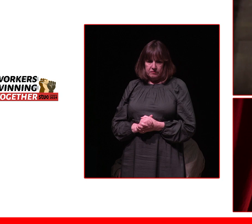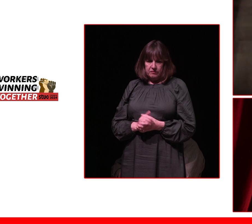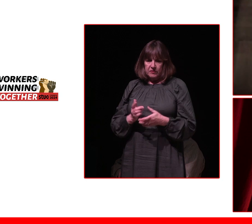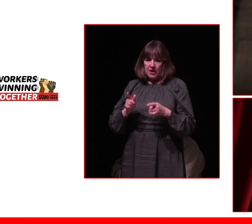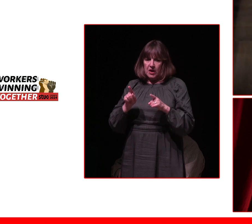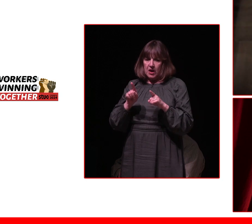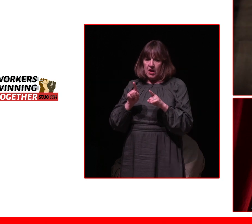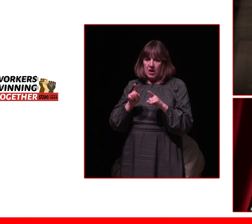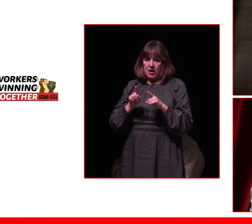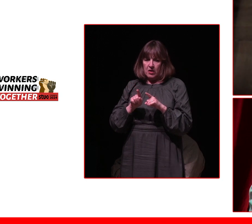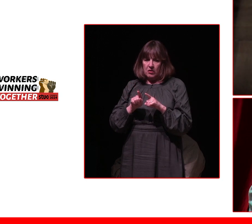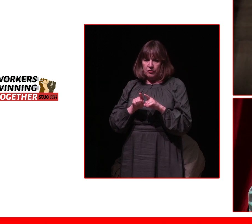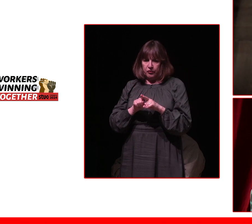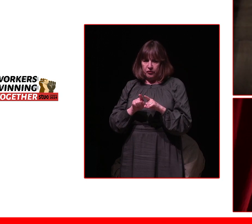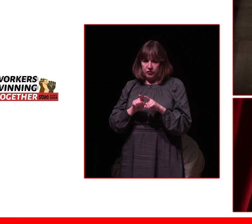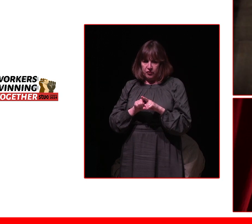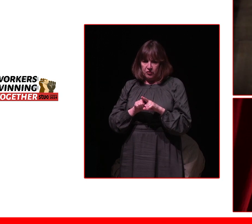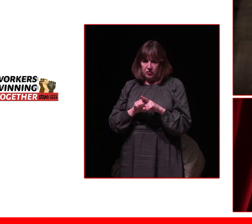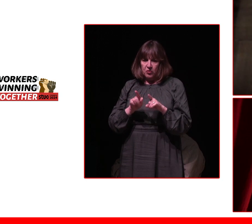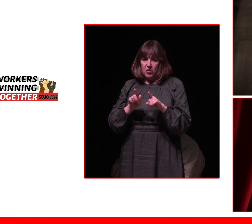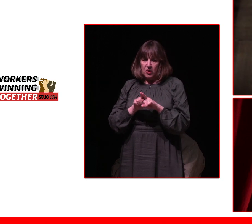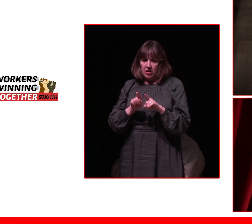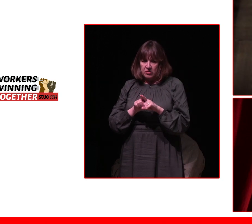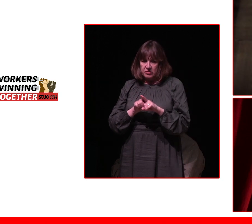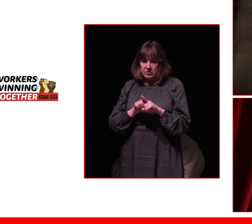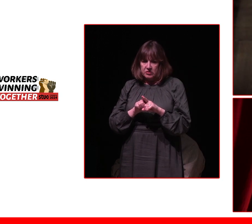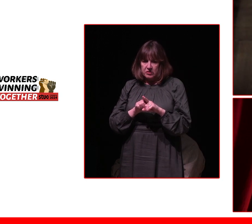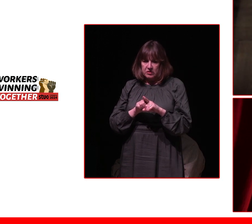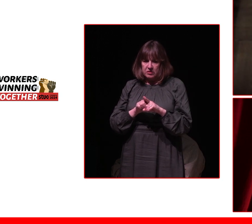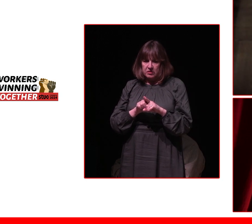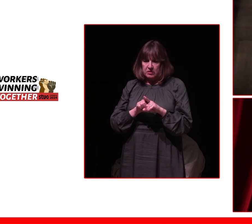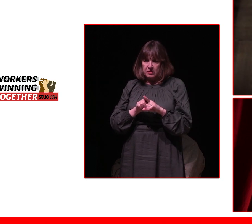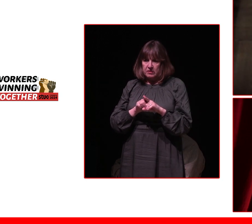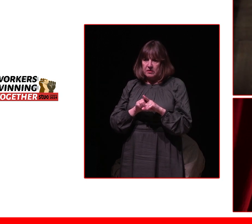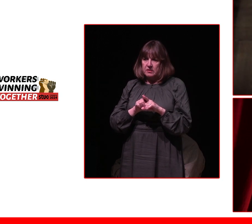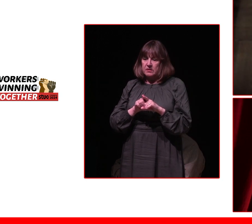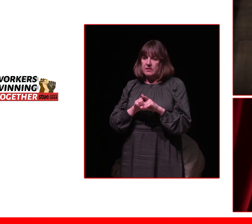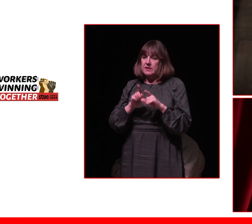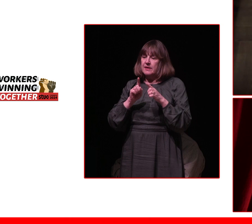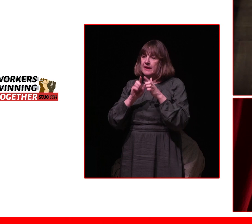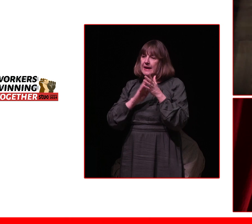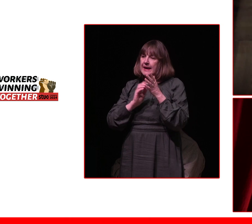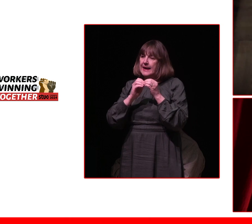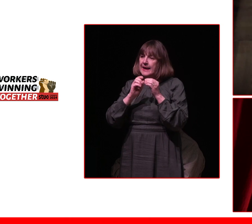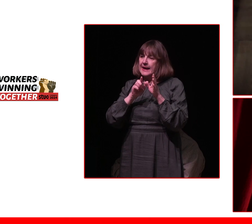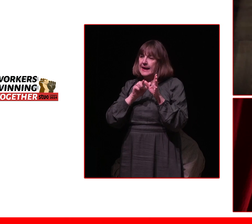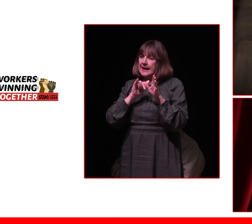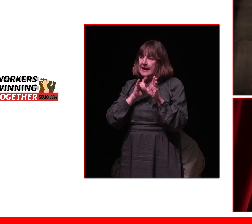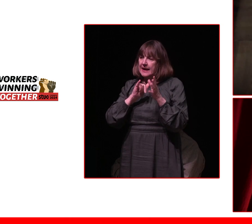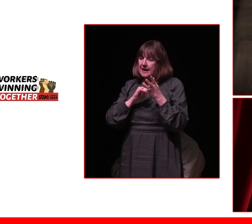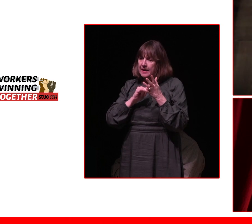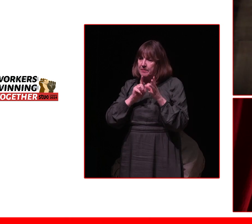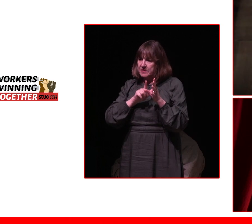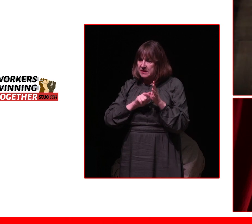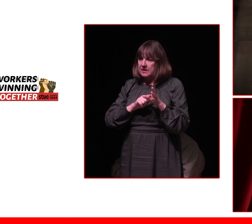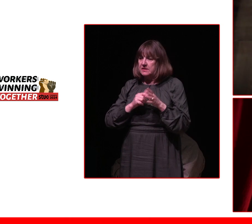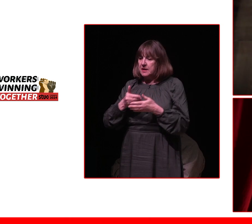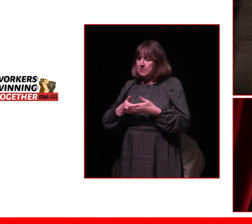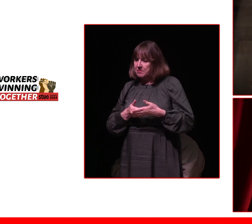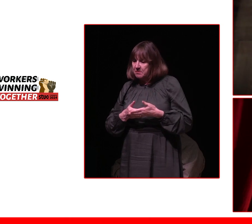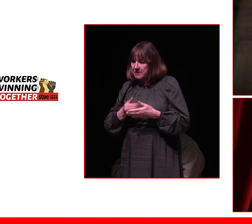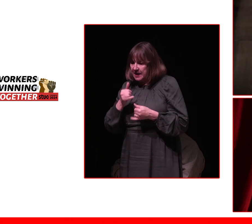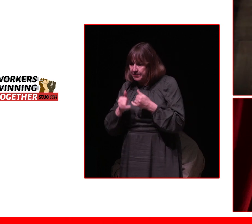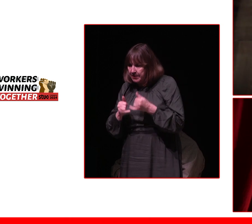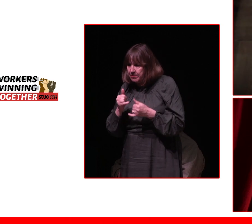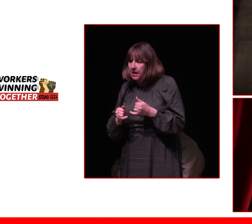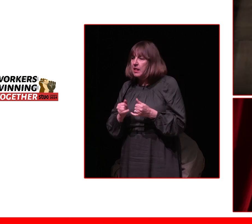وللعمال والعائلات في قطاع غزة. Also the besieged and withheld food, baby milk, water from